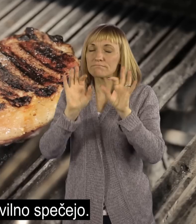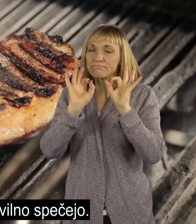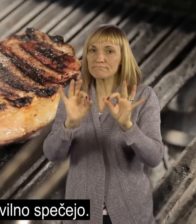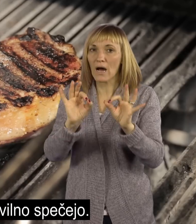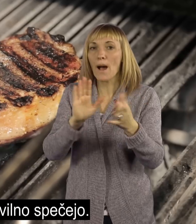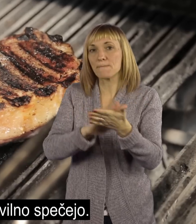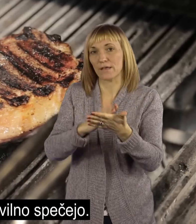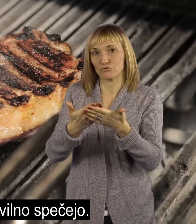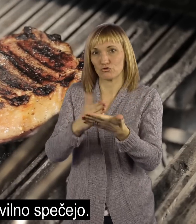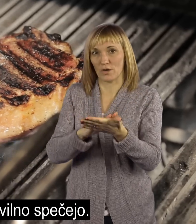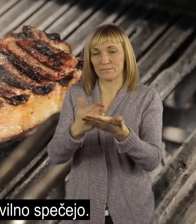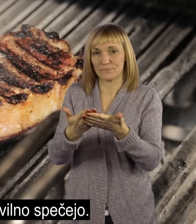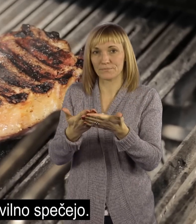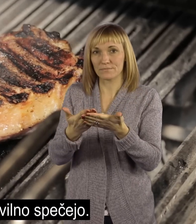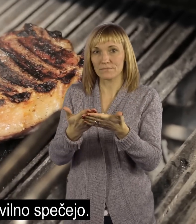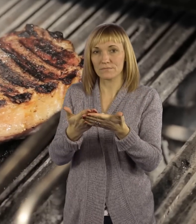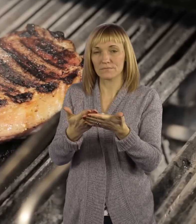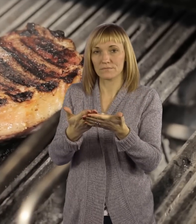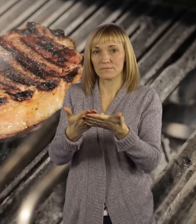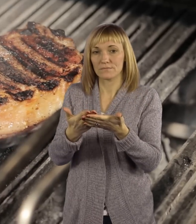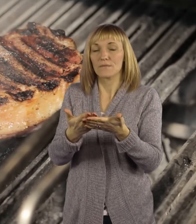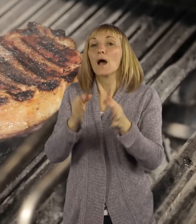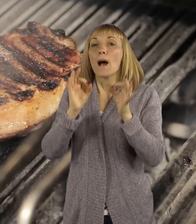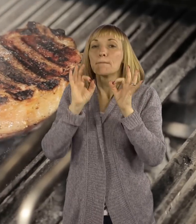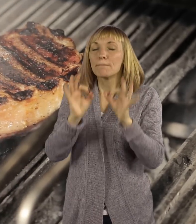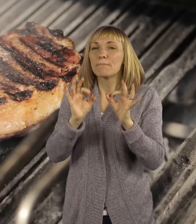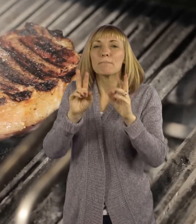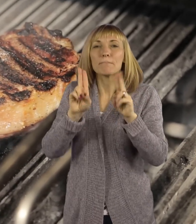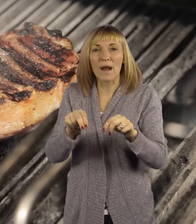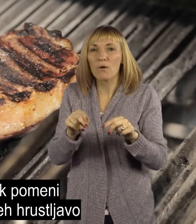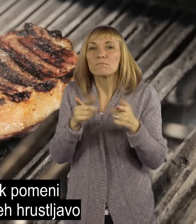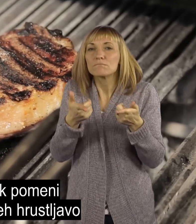in da se pravilno spečejo.